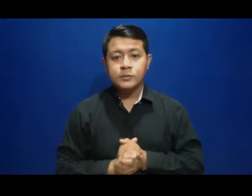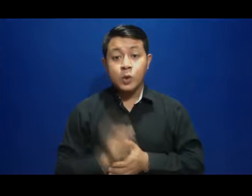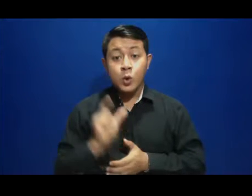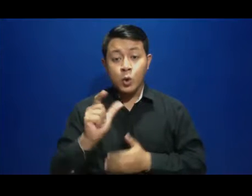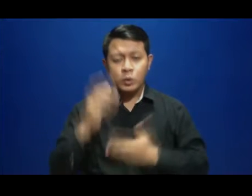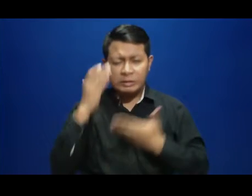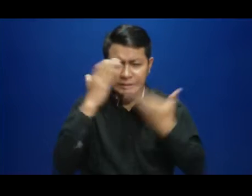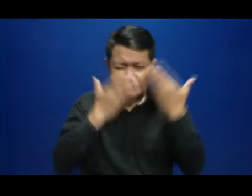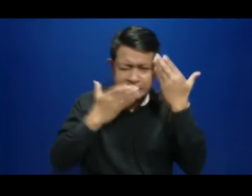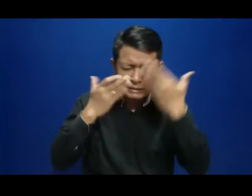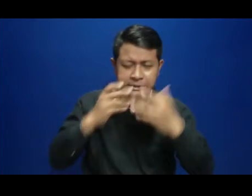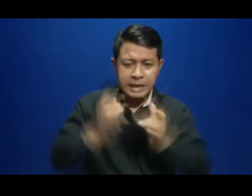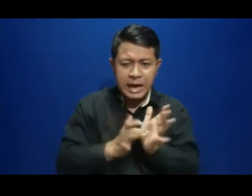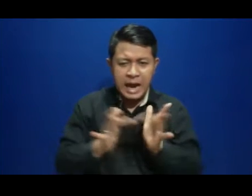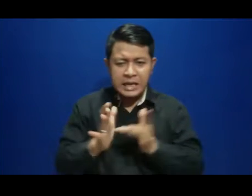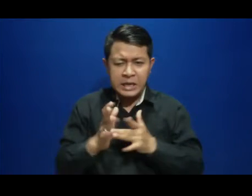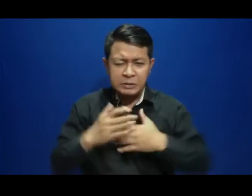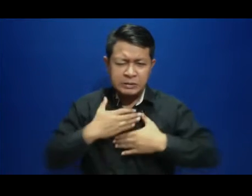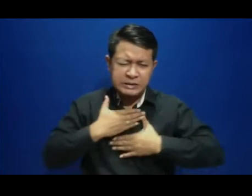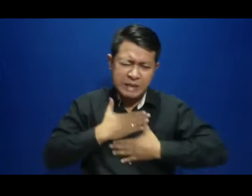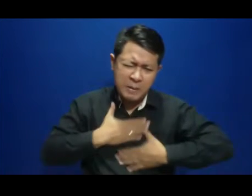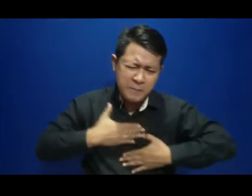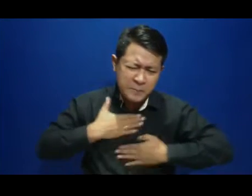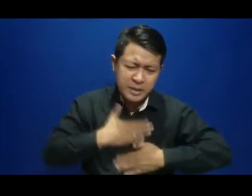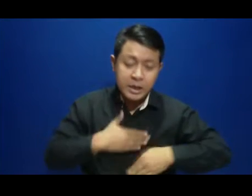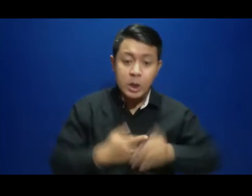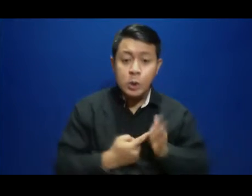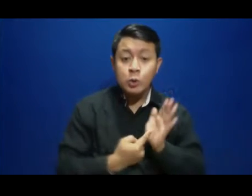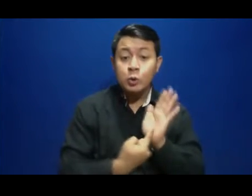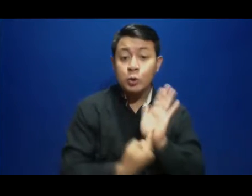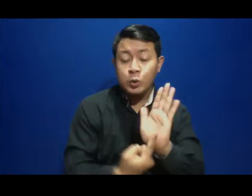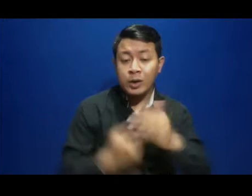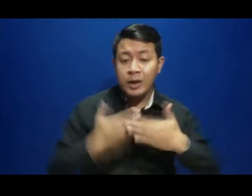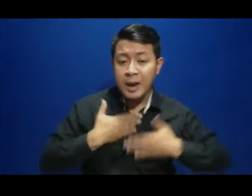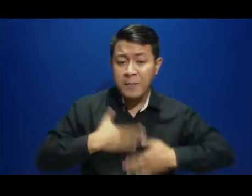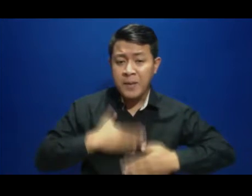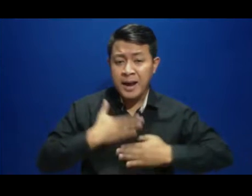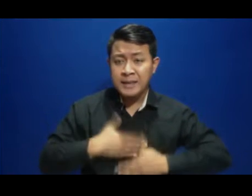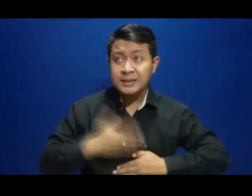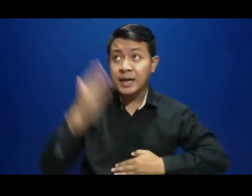Demi sengsara Yesus yang pedih, tunjukkanlah